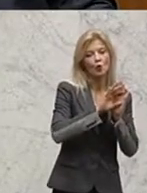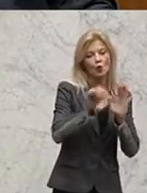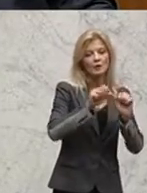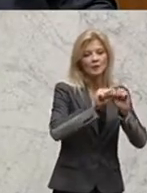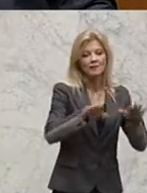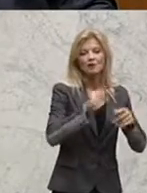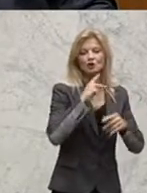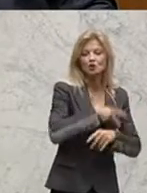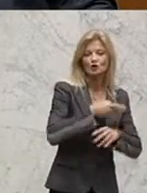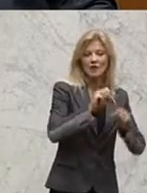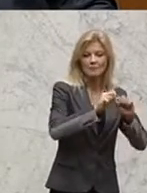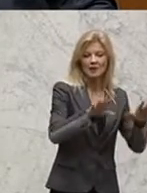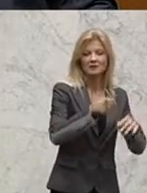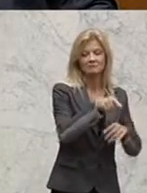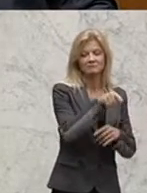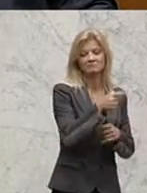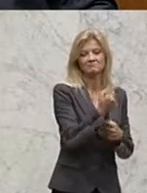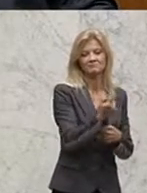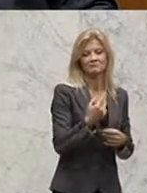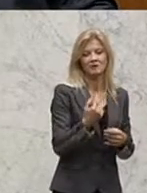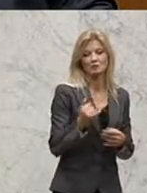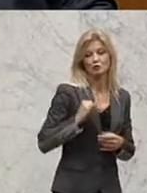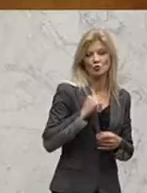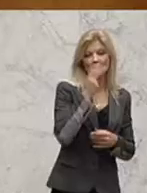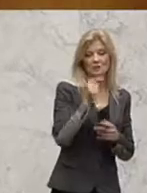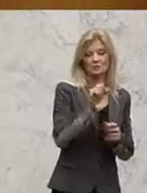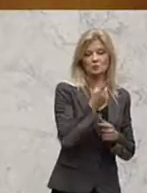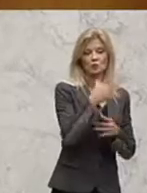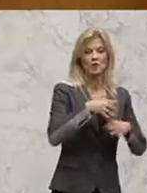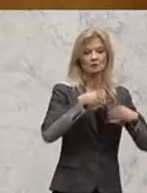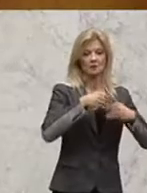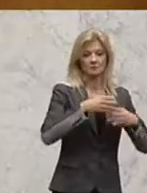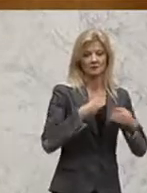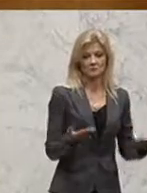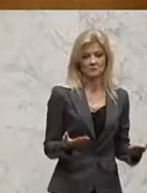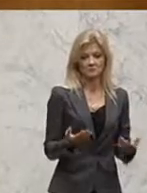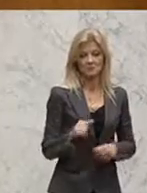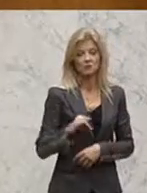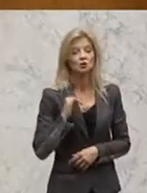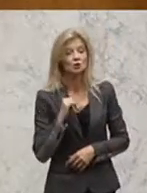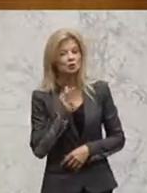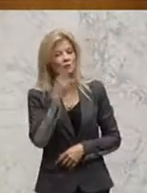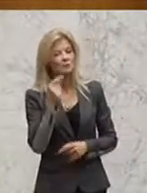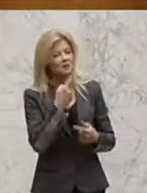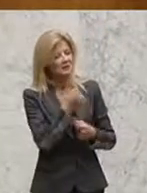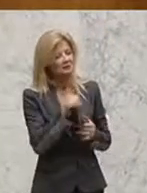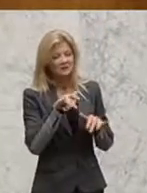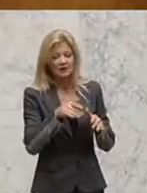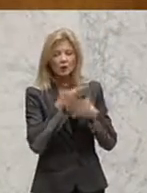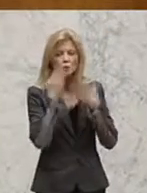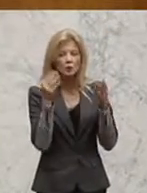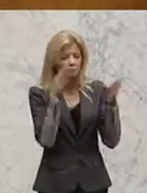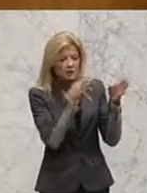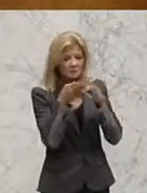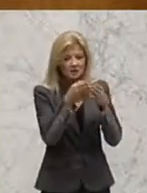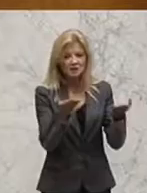akzeptiert werden, wo hier vor allem junge Menschen angesprochen werden, die perspektivenlos sind, die orientierungslos sind,